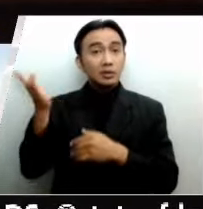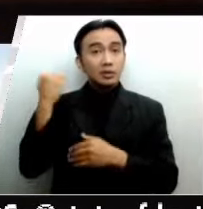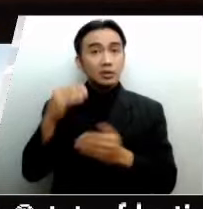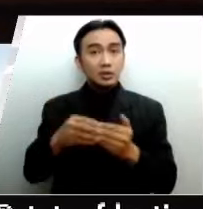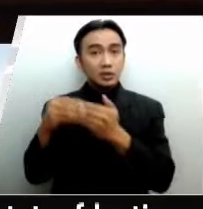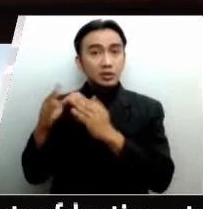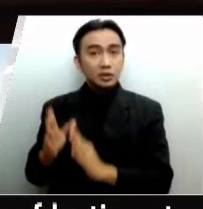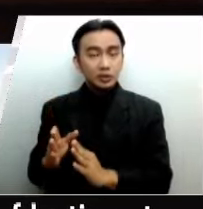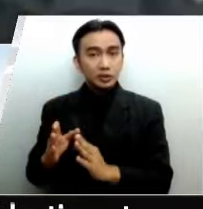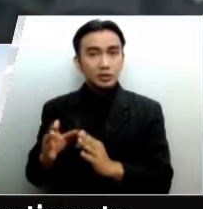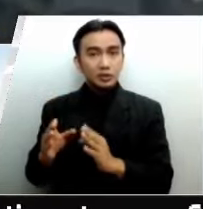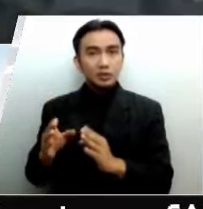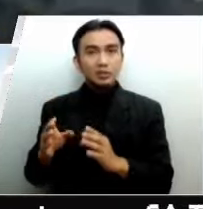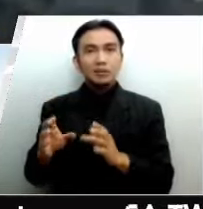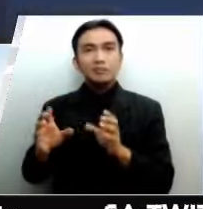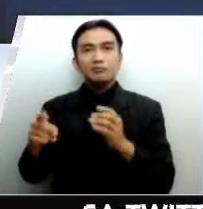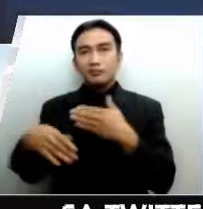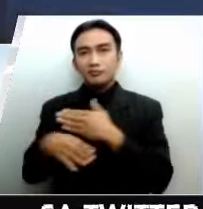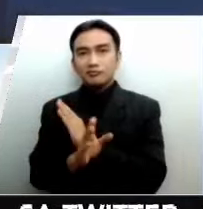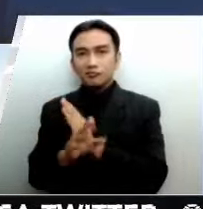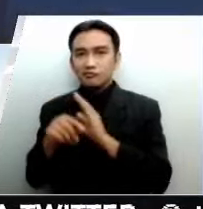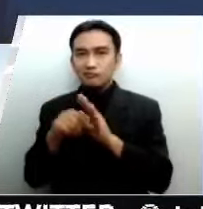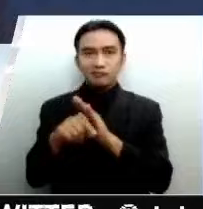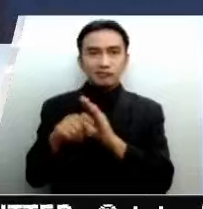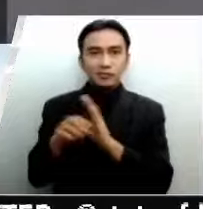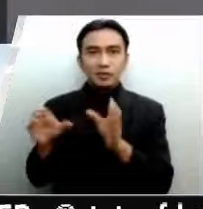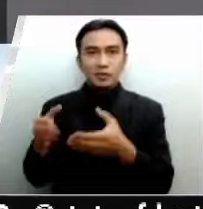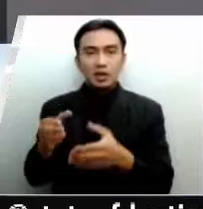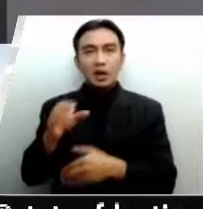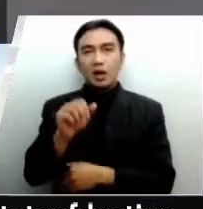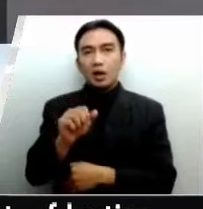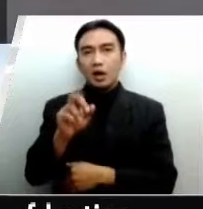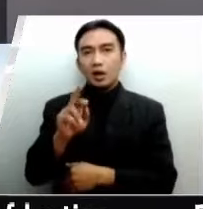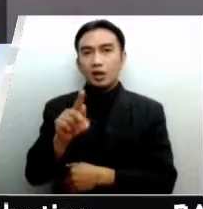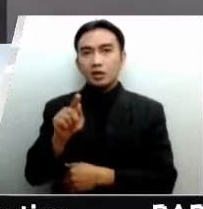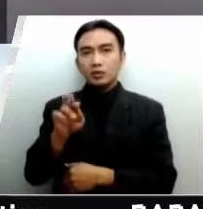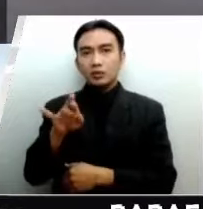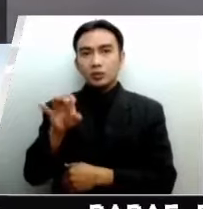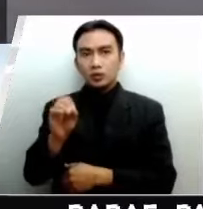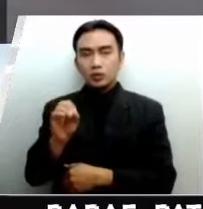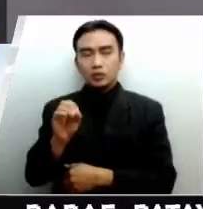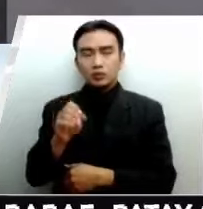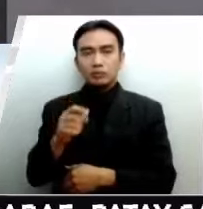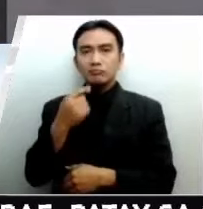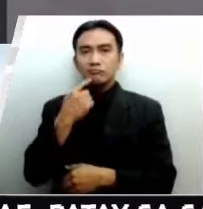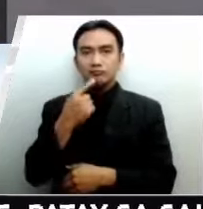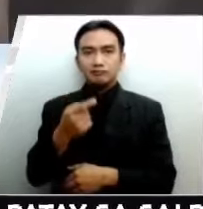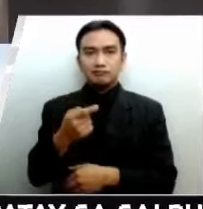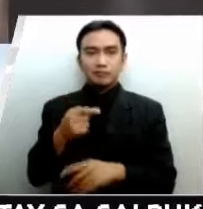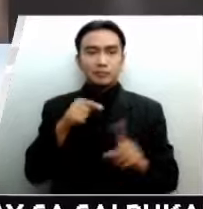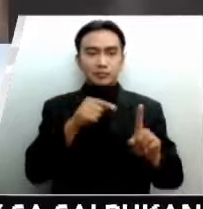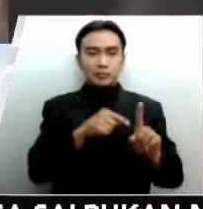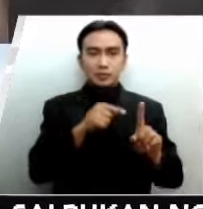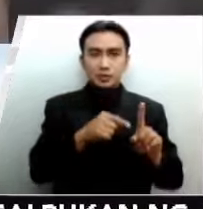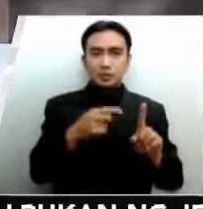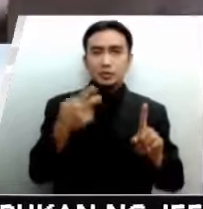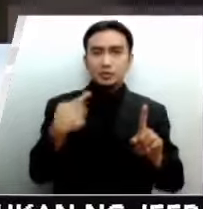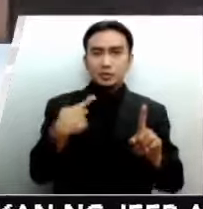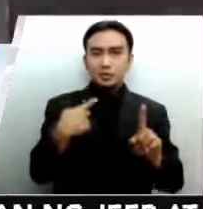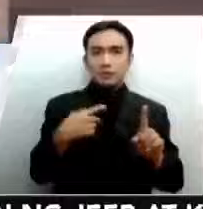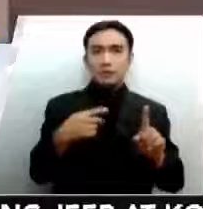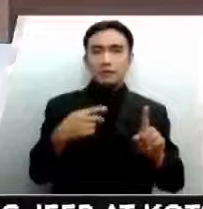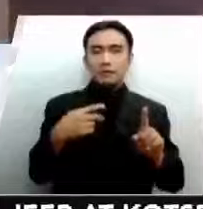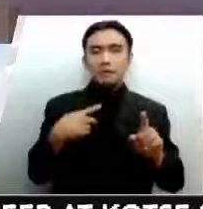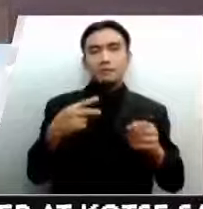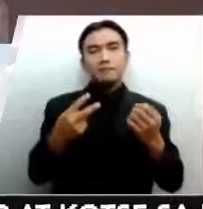Death Squad na si Arturo Las Cañas. Sabi ni Duterte, sa mga taon na nagsilbi siyang vice mayor at mayor ng Davao City,